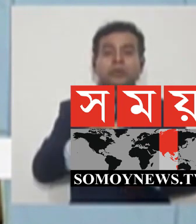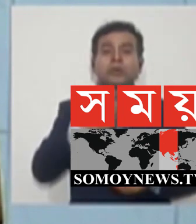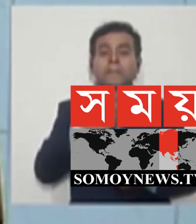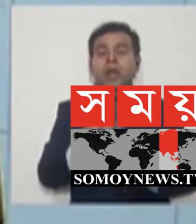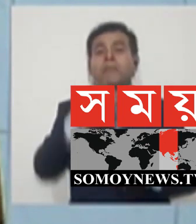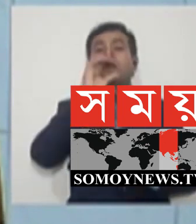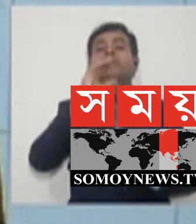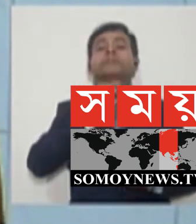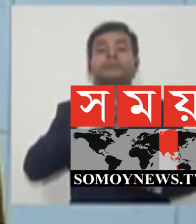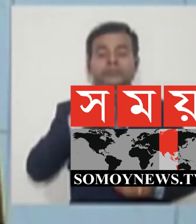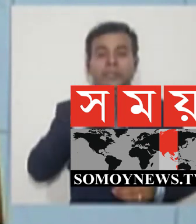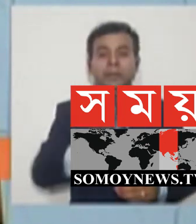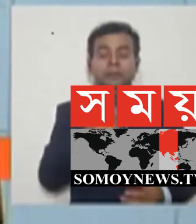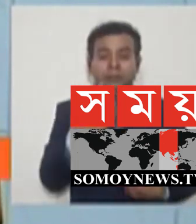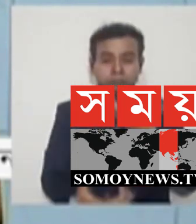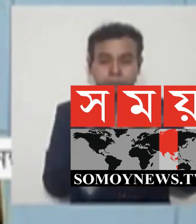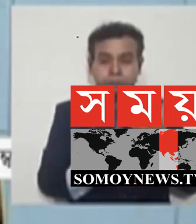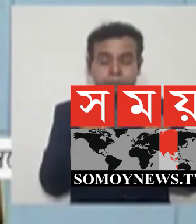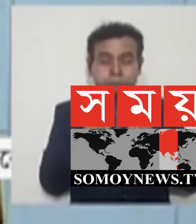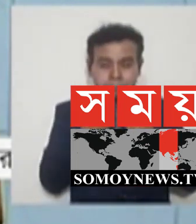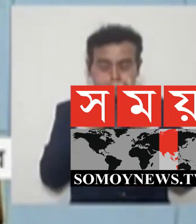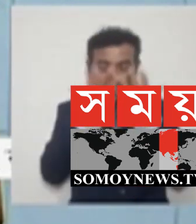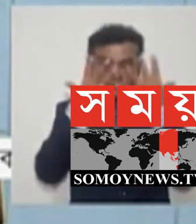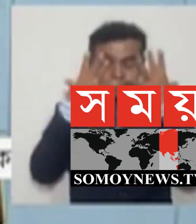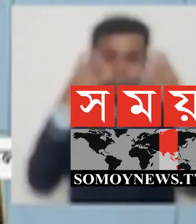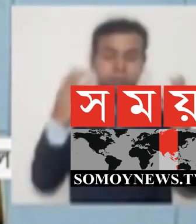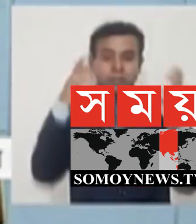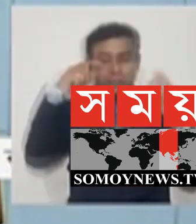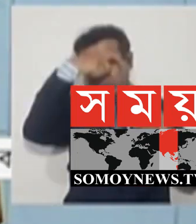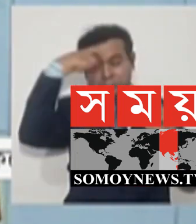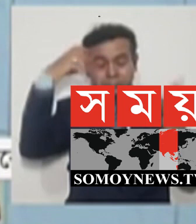প্রধানমন্ত্রী পরামর্শ দিয়েছেন। ধন্যবাদ মাননীয় প্রধানমন্ত্রী।